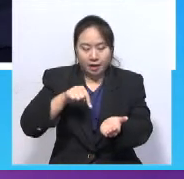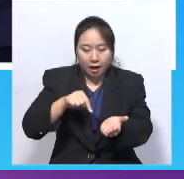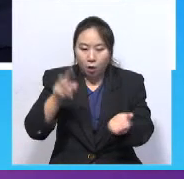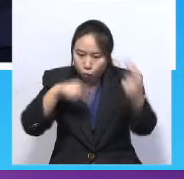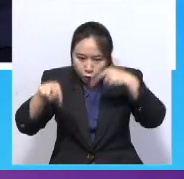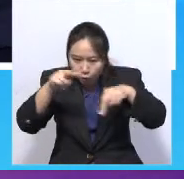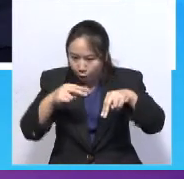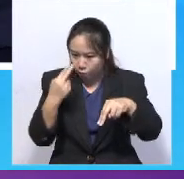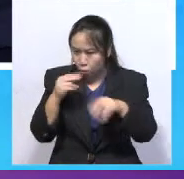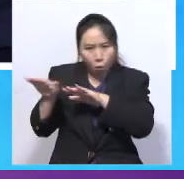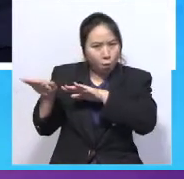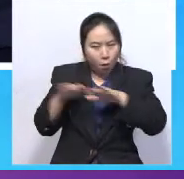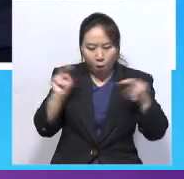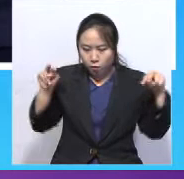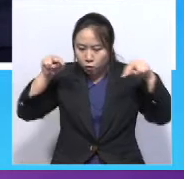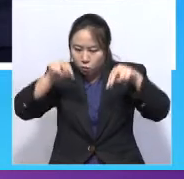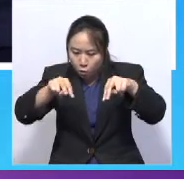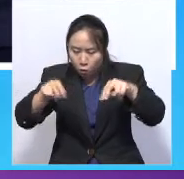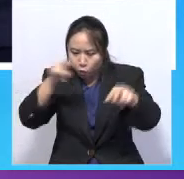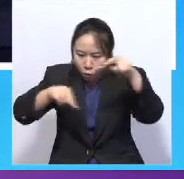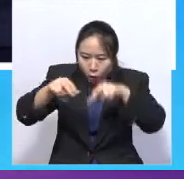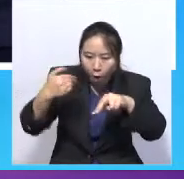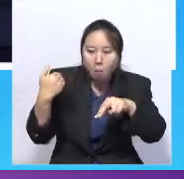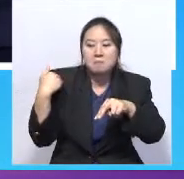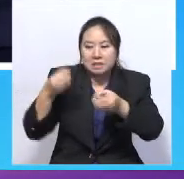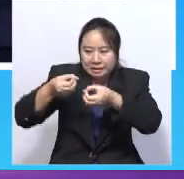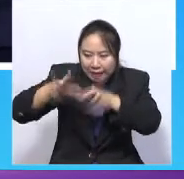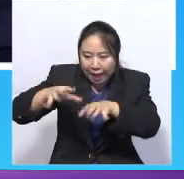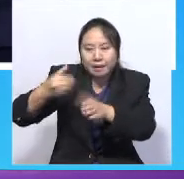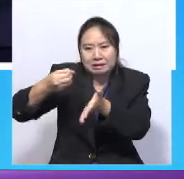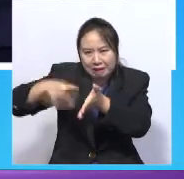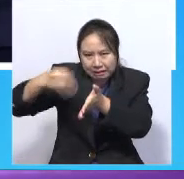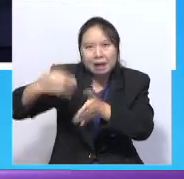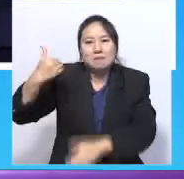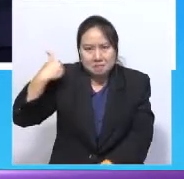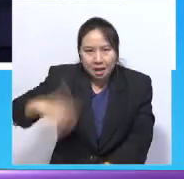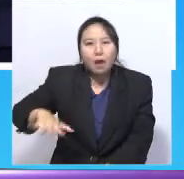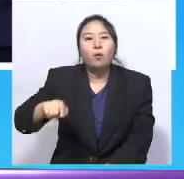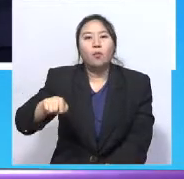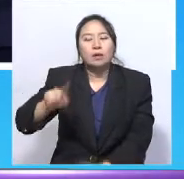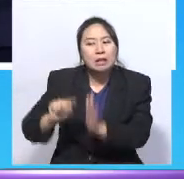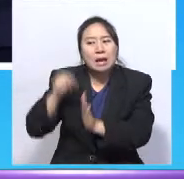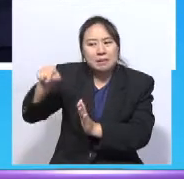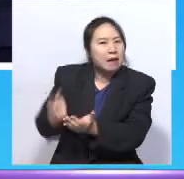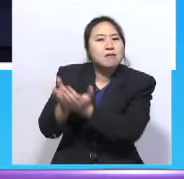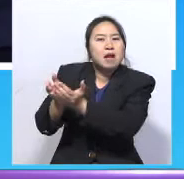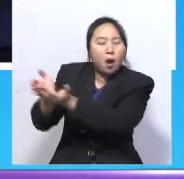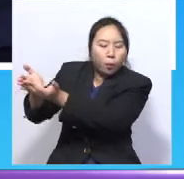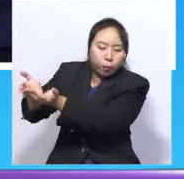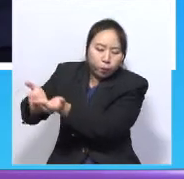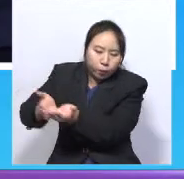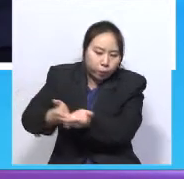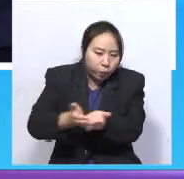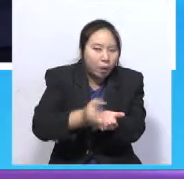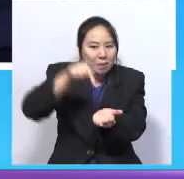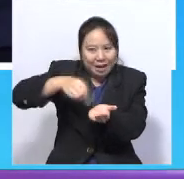วมกันนะครับที่สินค้าก็พบว่ามีความชำรุดเสียหายเกิดขึ้นแล้วนะครับตั้งแต่บนเรือนะครับอย่าง